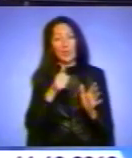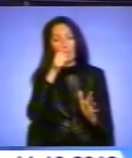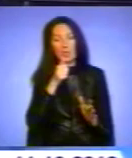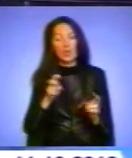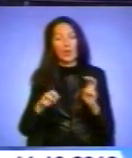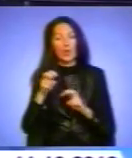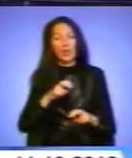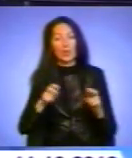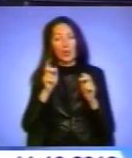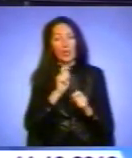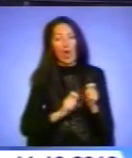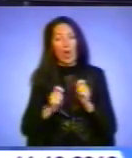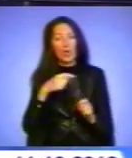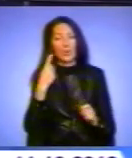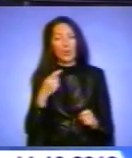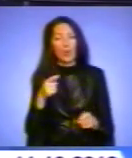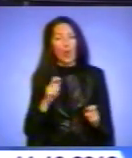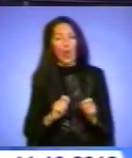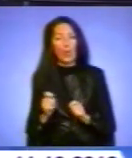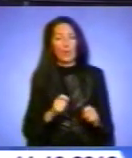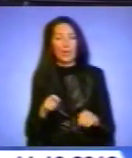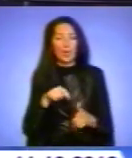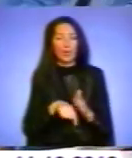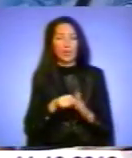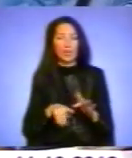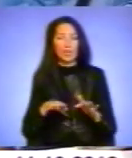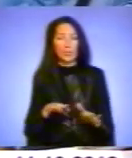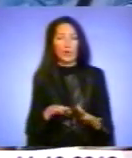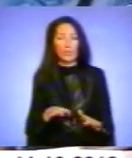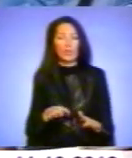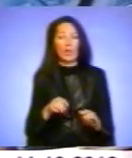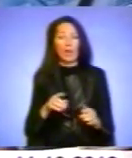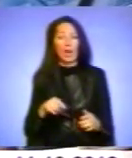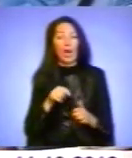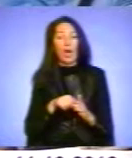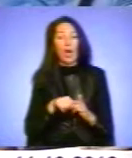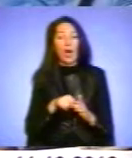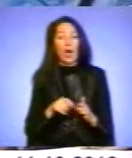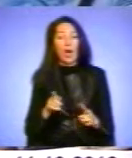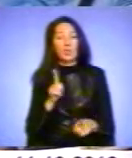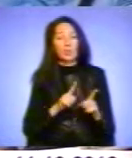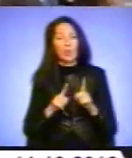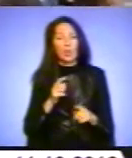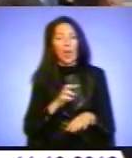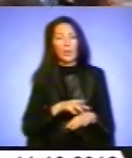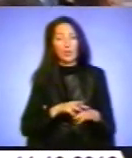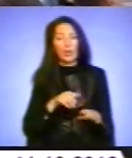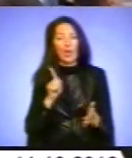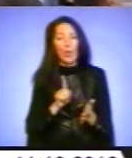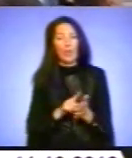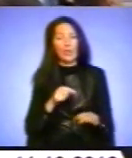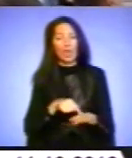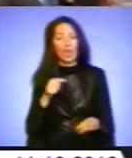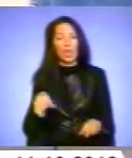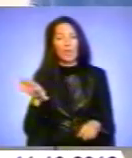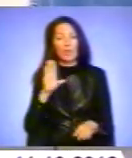колегії обласного управління внутрішніх справ. Лейтмотив зібрання. Міліціонери повинні оперативно реагувати на усі